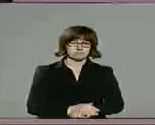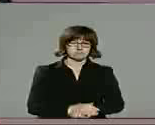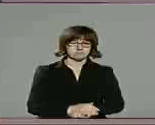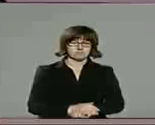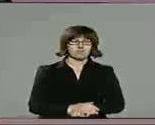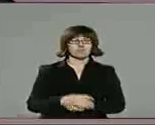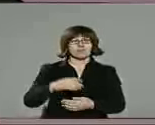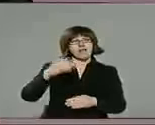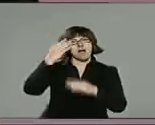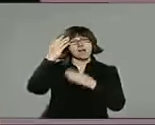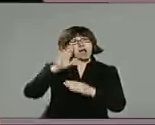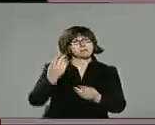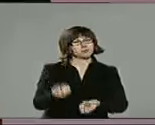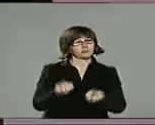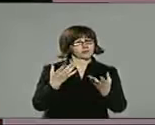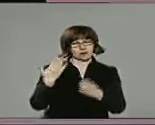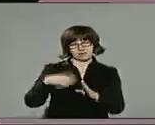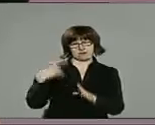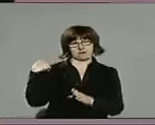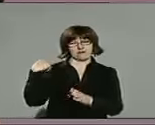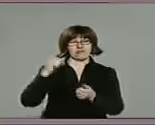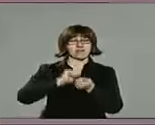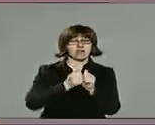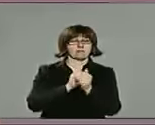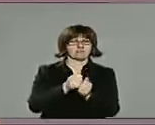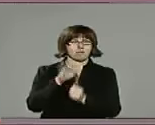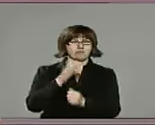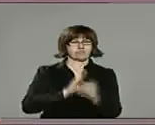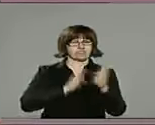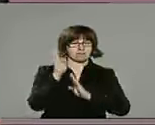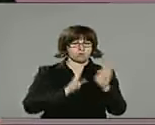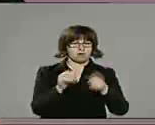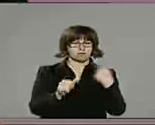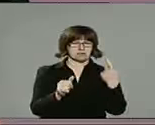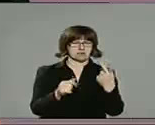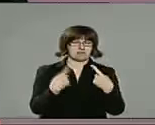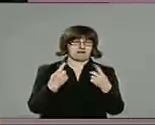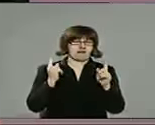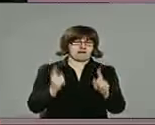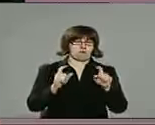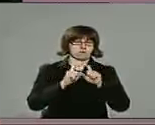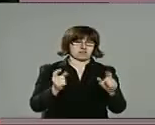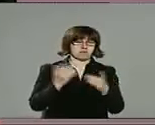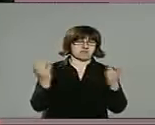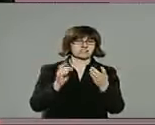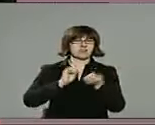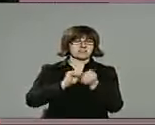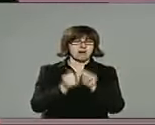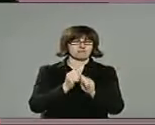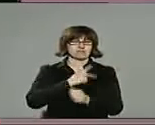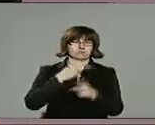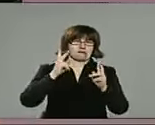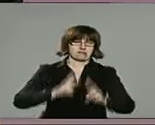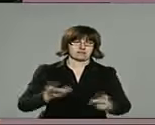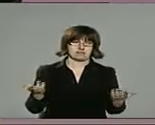Der arabische Frühling ist ein Kampf um Demokratie, aber er ist eben auch ein Kampf um soziale